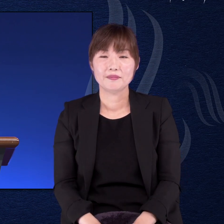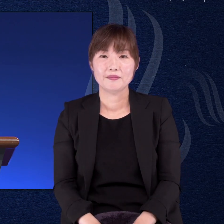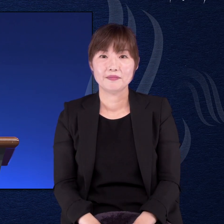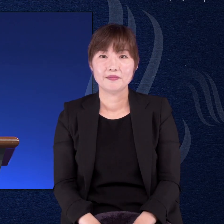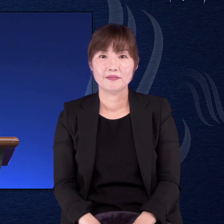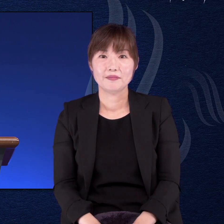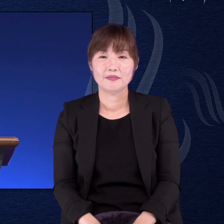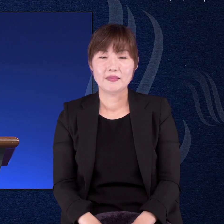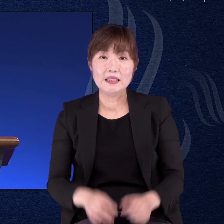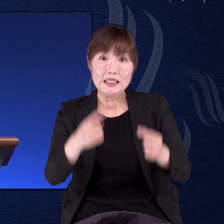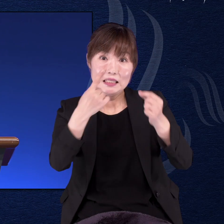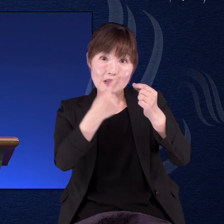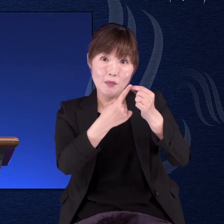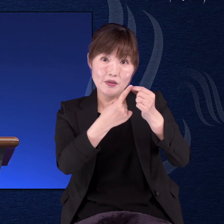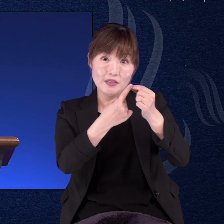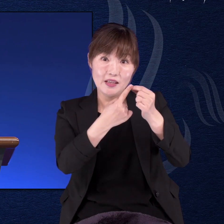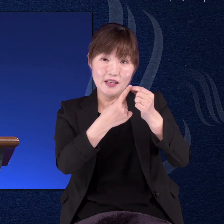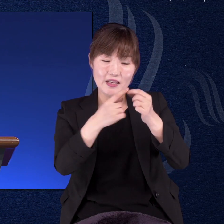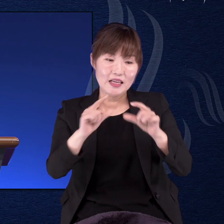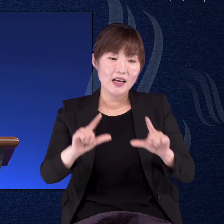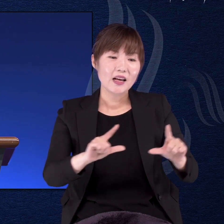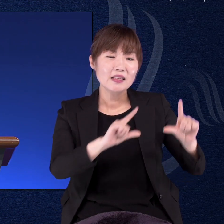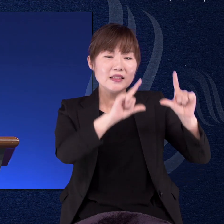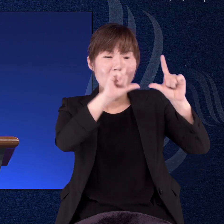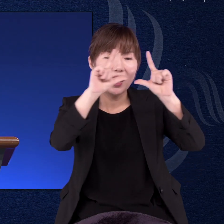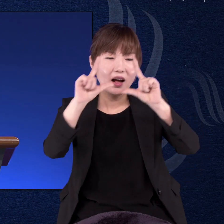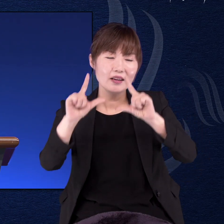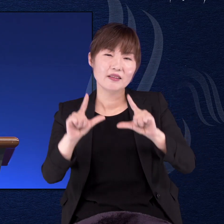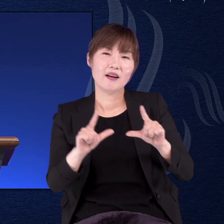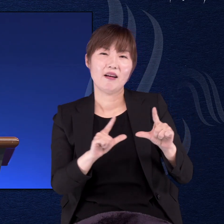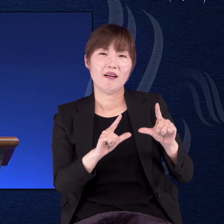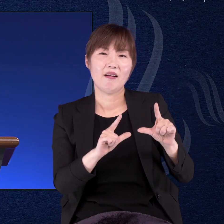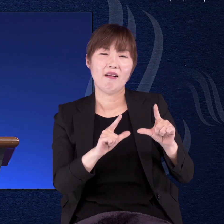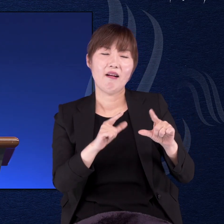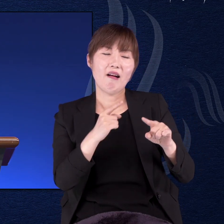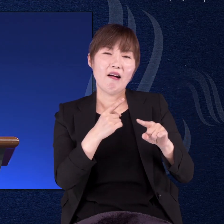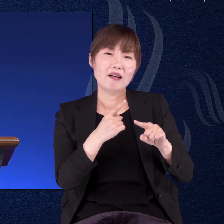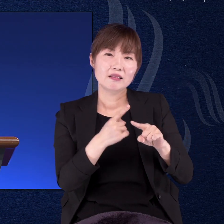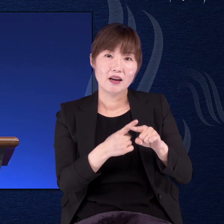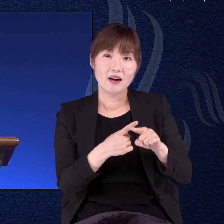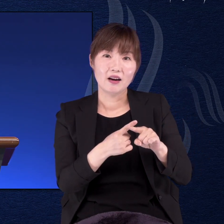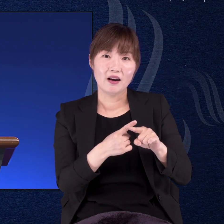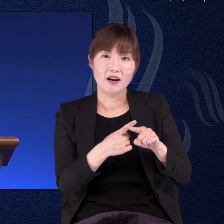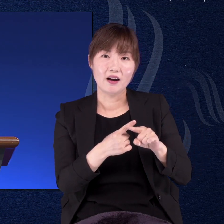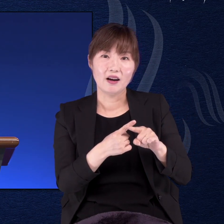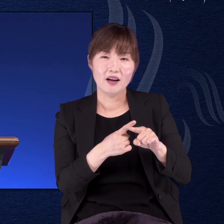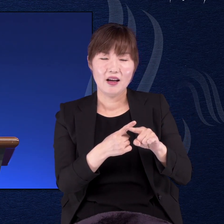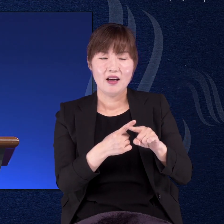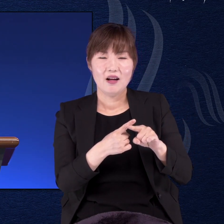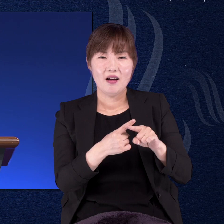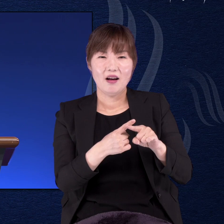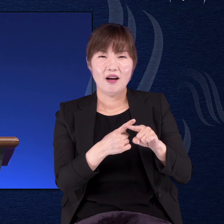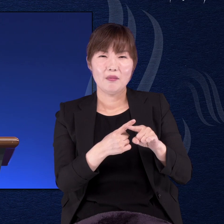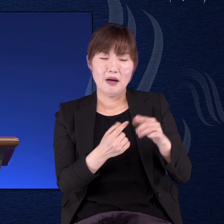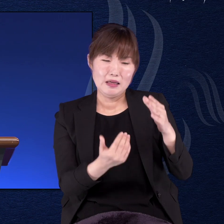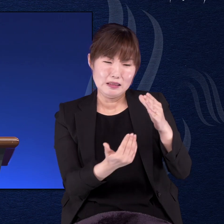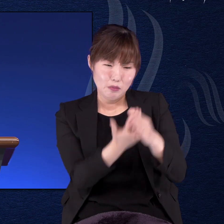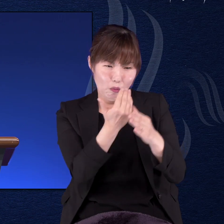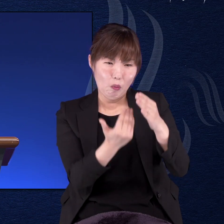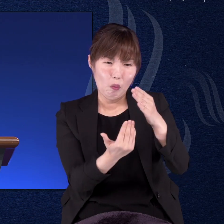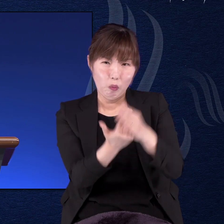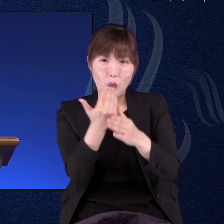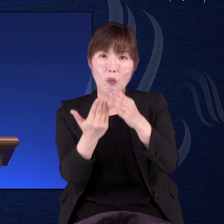살다 보면 우리는 너무나 많은 일을 당합니다. 우리가 원치 않는 일도 당할 수 있고요. 생각지도 않은